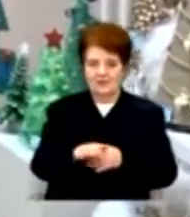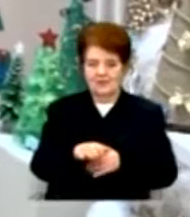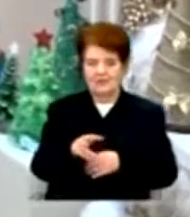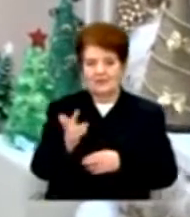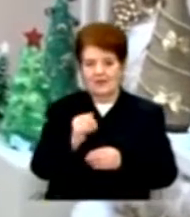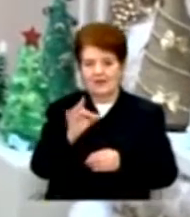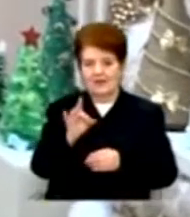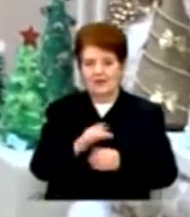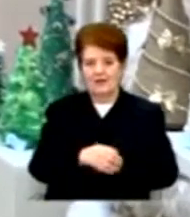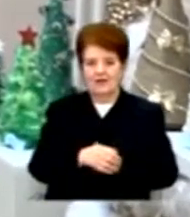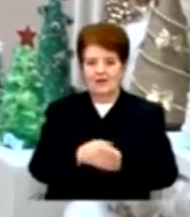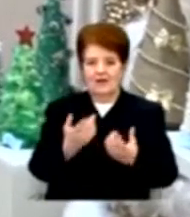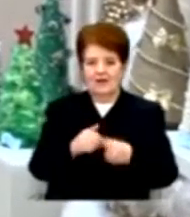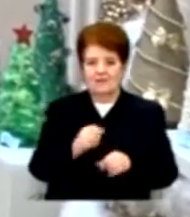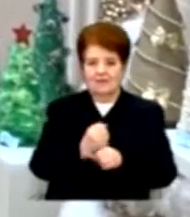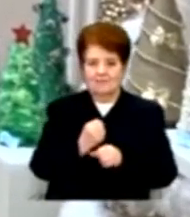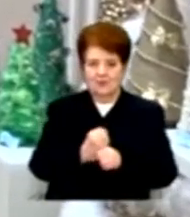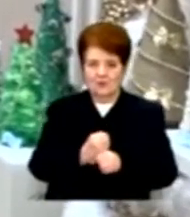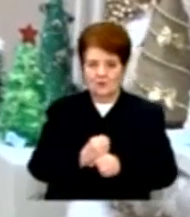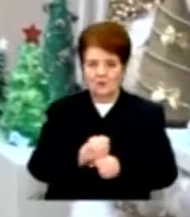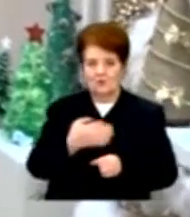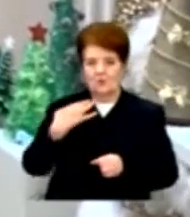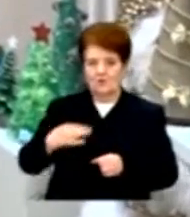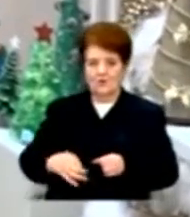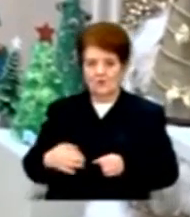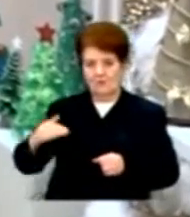Dar asta că am făcut cu fiul cel mai mare,